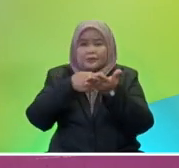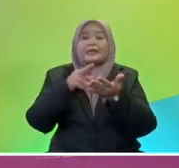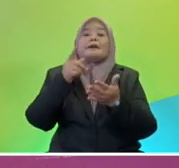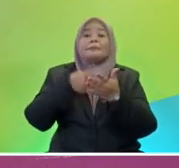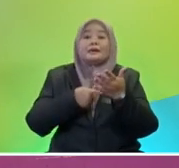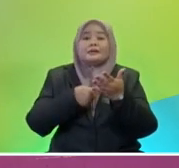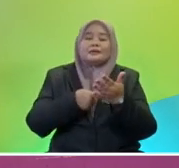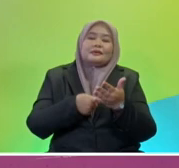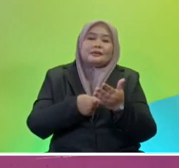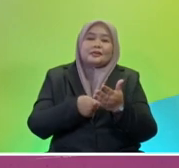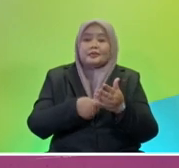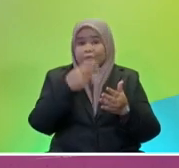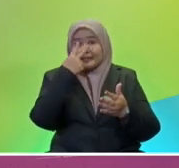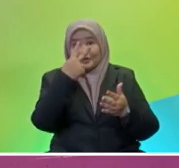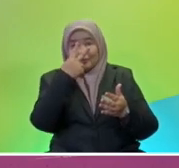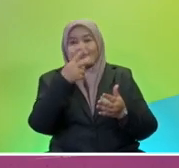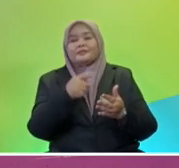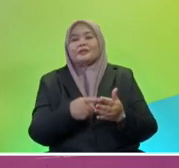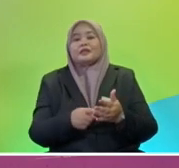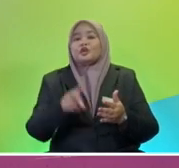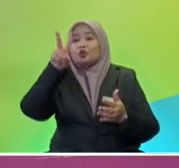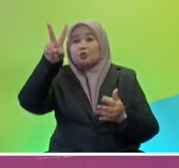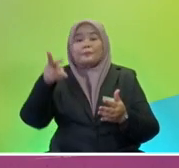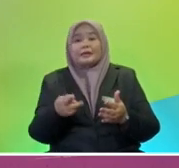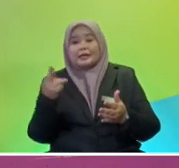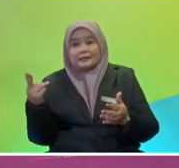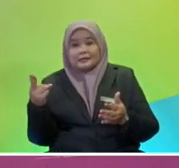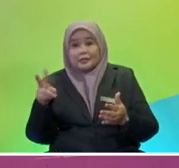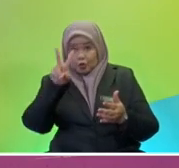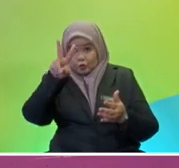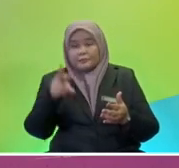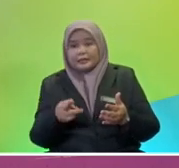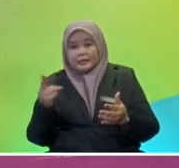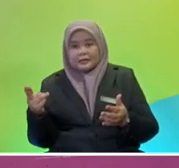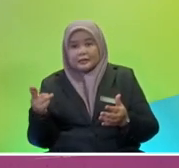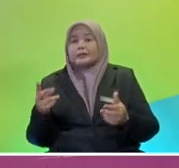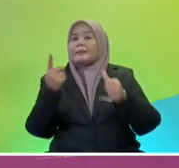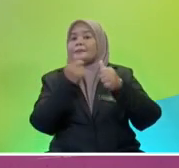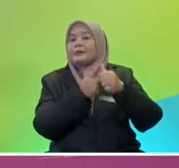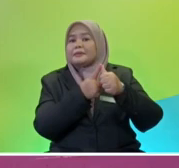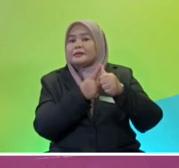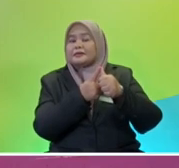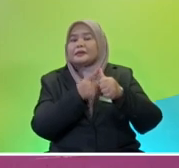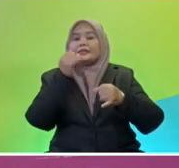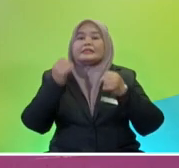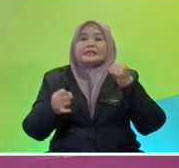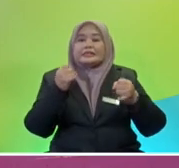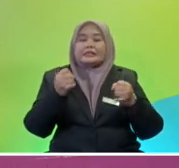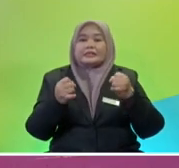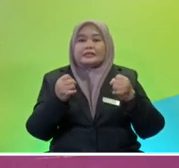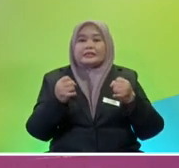Coba kita rujuk selain Ustazah dia ada dua semua yang pertama sekali Jika